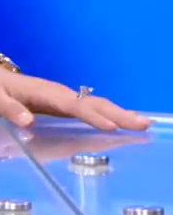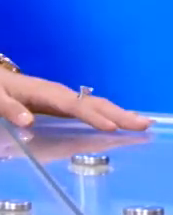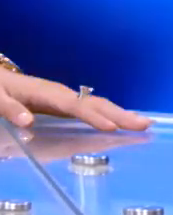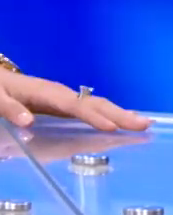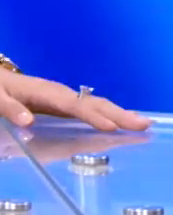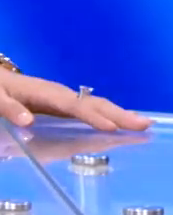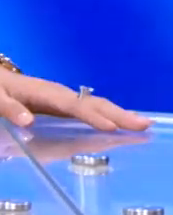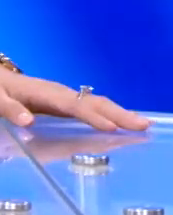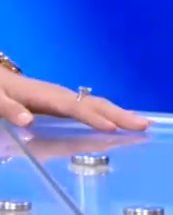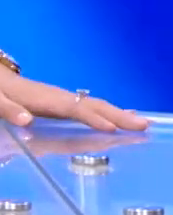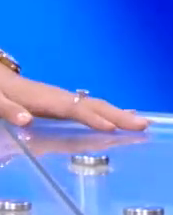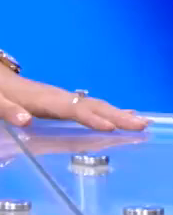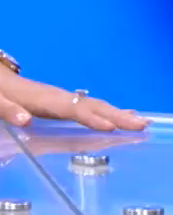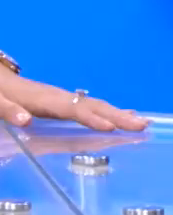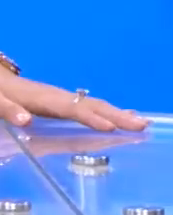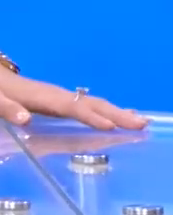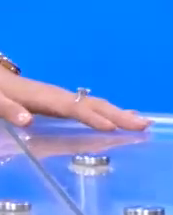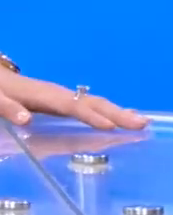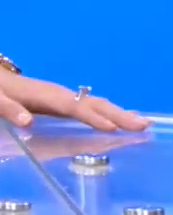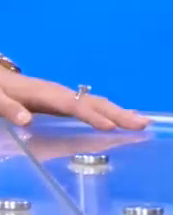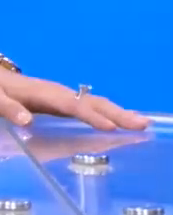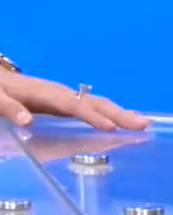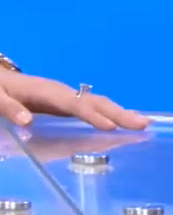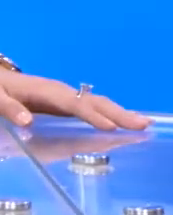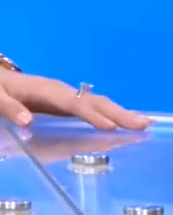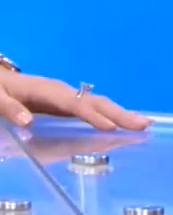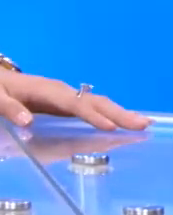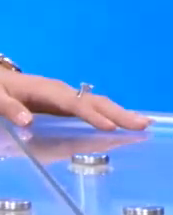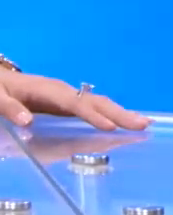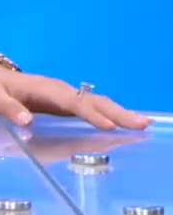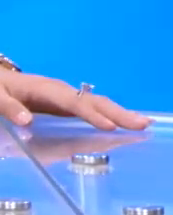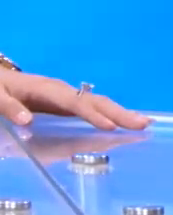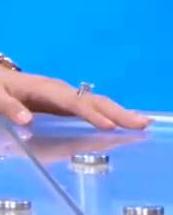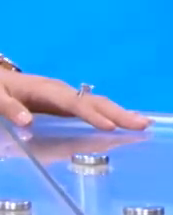menimpa badan truk hingga ringsek dan membuat sang sopir terjepit di dalam ruang kemudi.